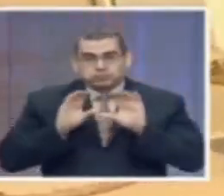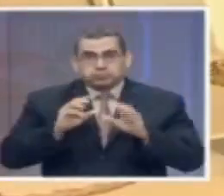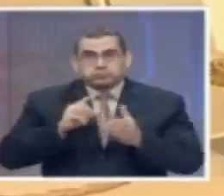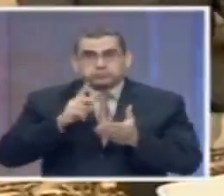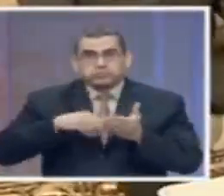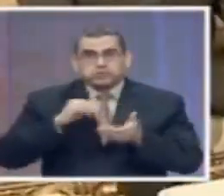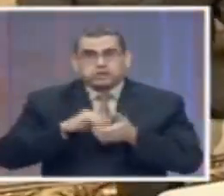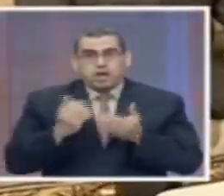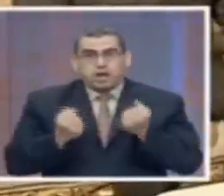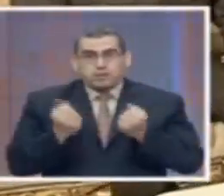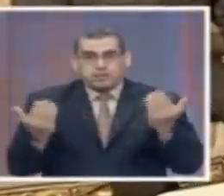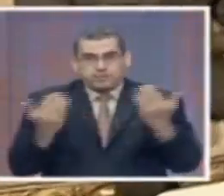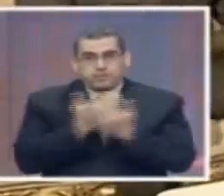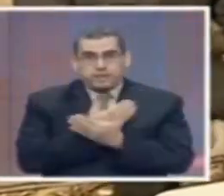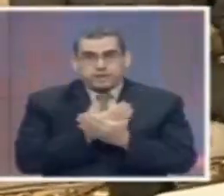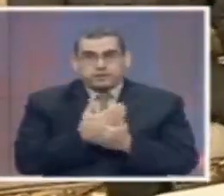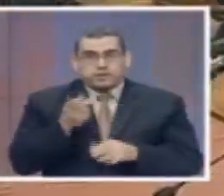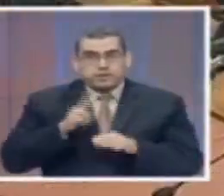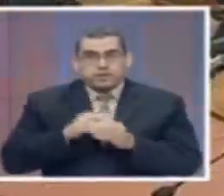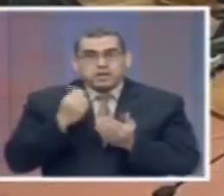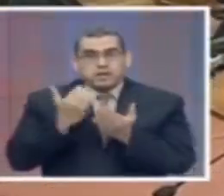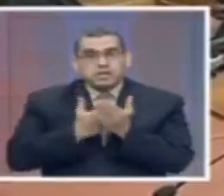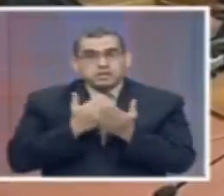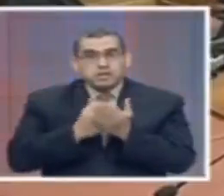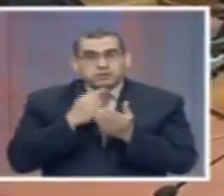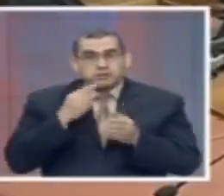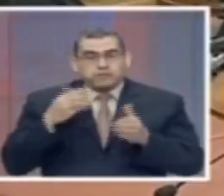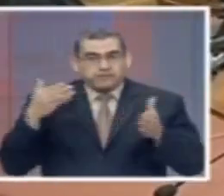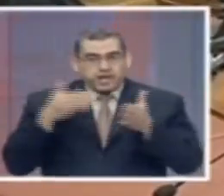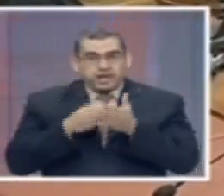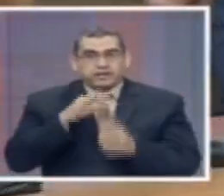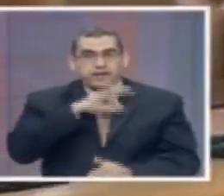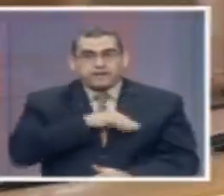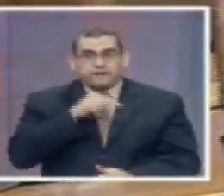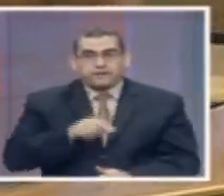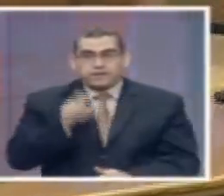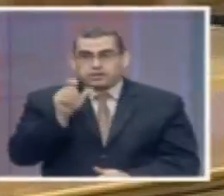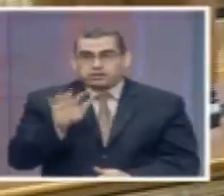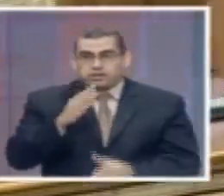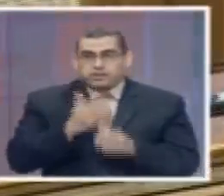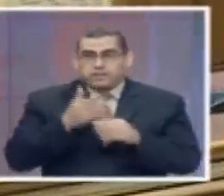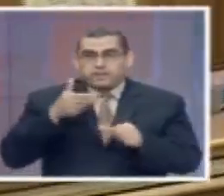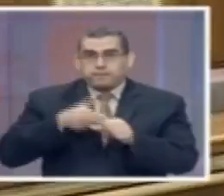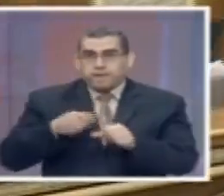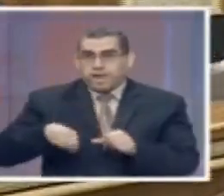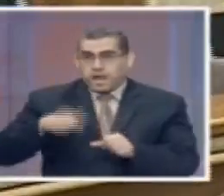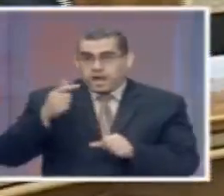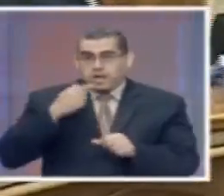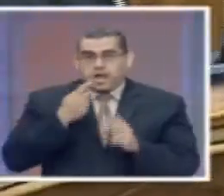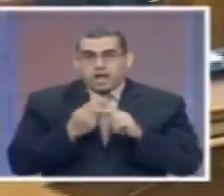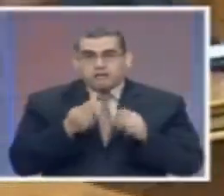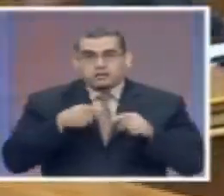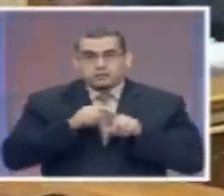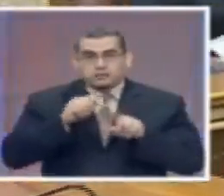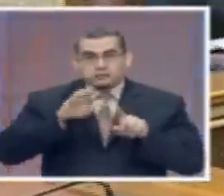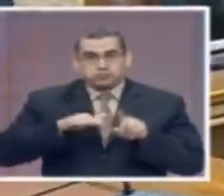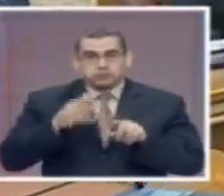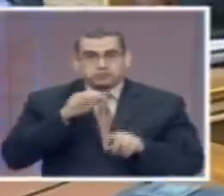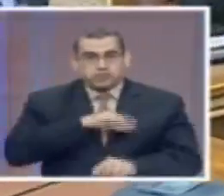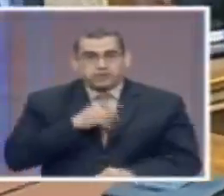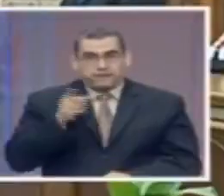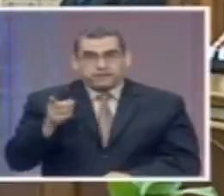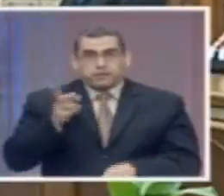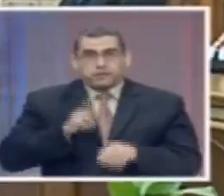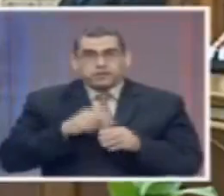للتعاقد، يضاف إلى الوفر الاقتصادي الذي سيعود على المواطن من خلال ترشيد استهلاك البنزين. كما وجه سيادته